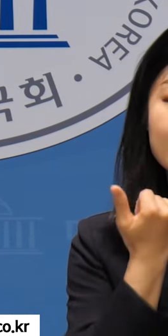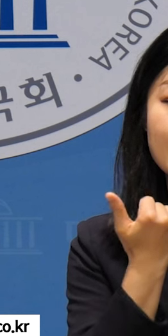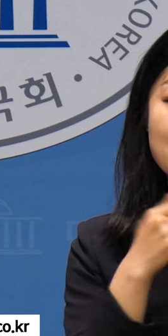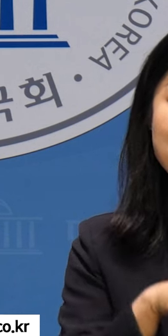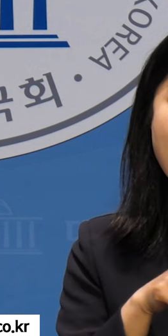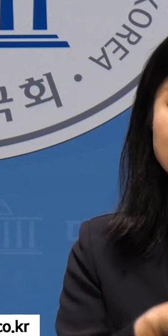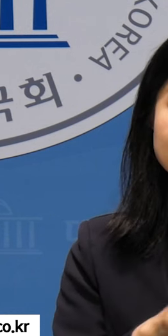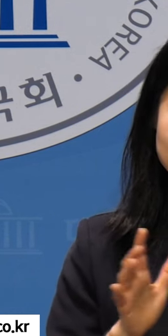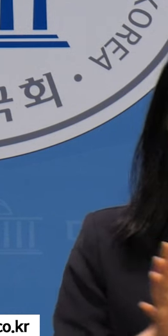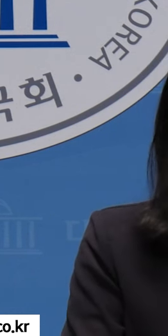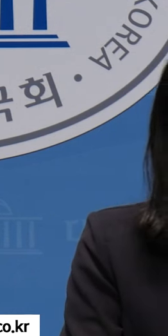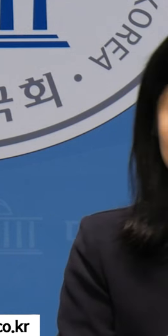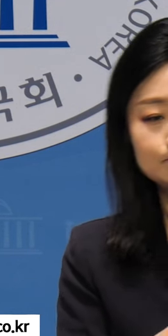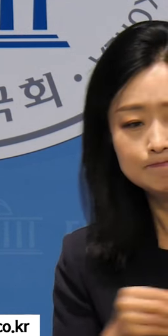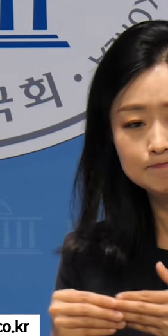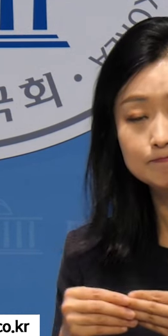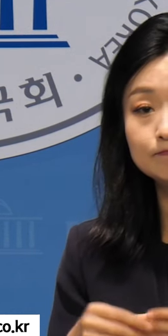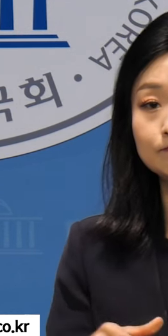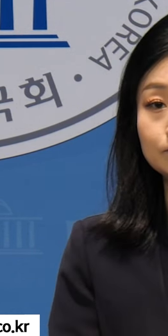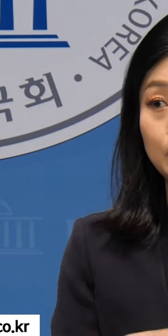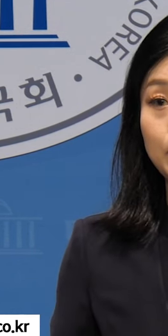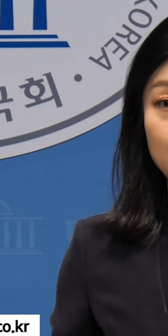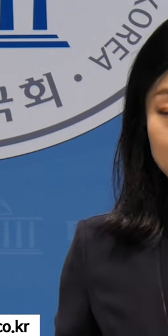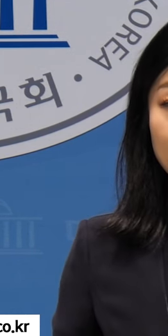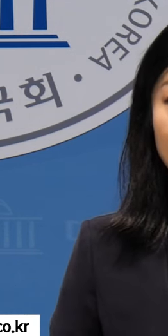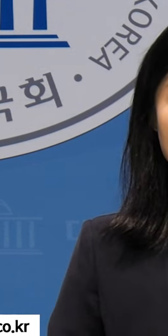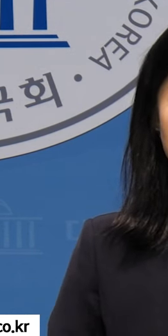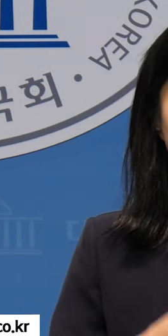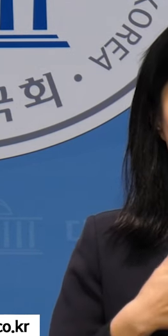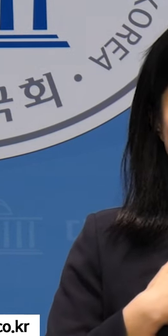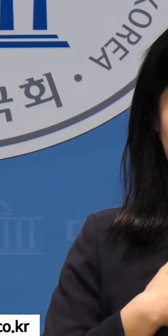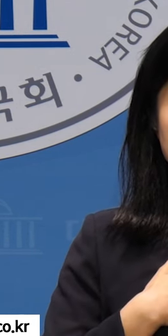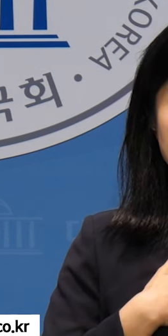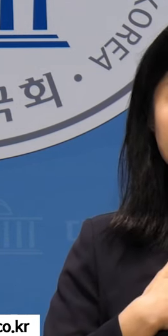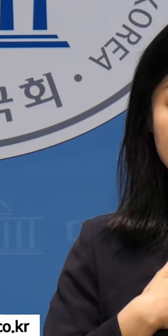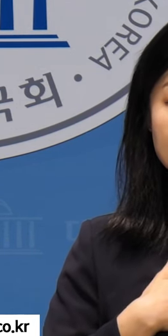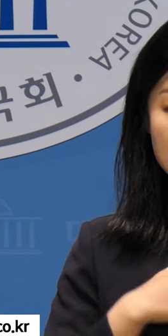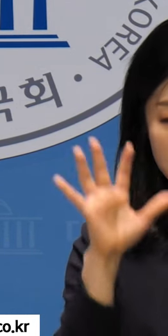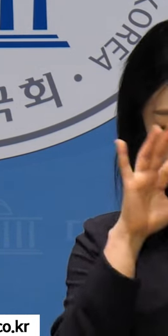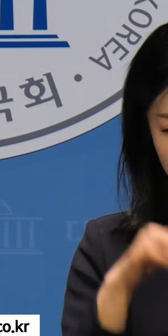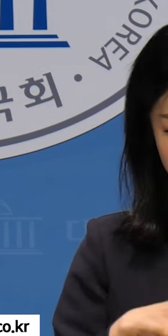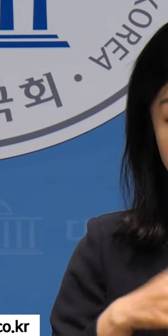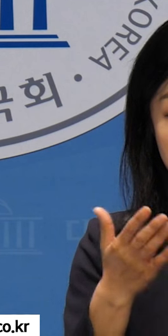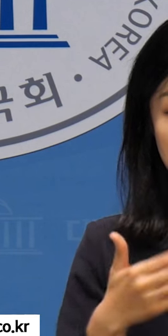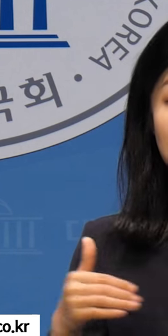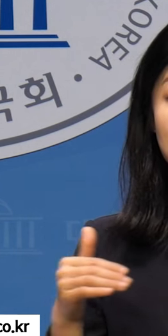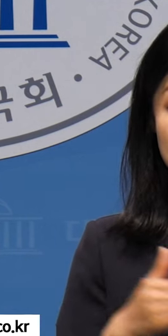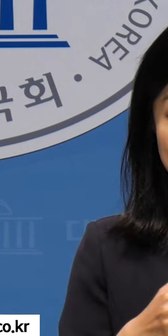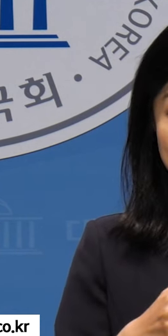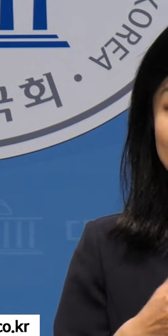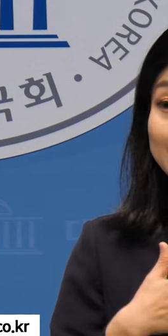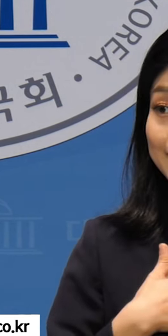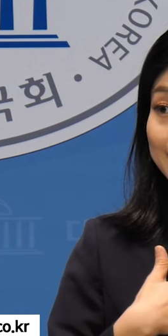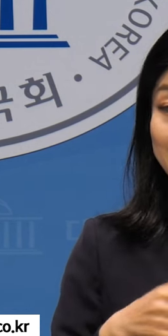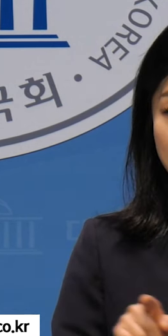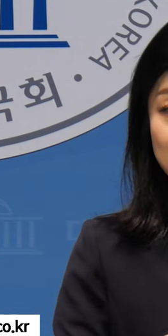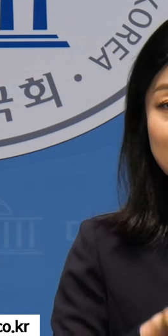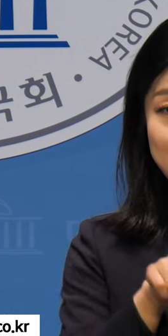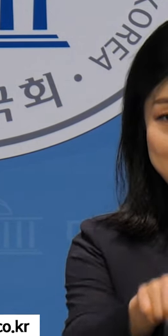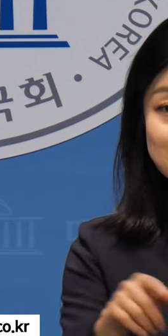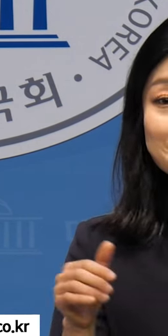마음으로 이끌어가야 하는 조직입니다. 그렇게 저 또한 오랜 시간 청년 당원 동지들과